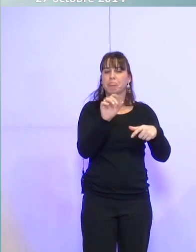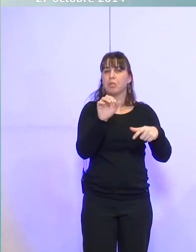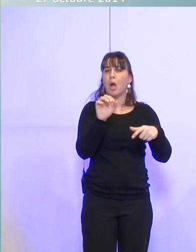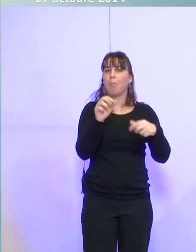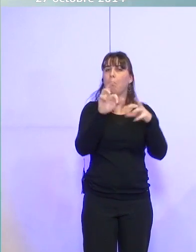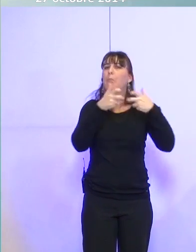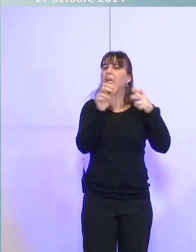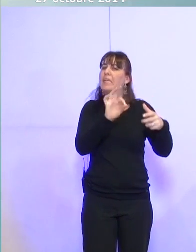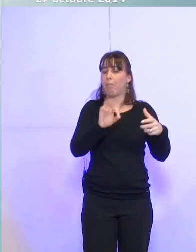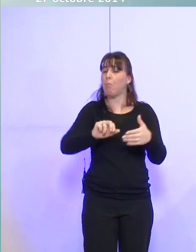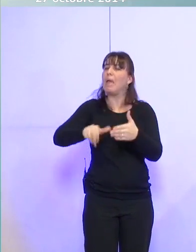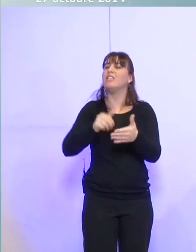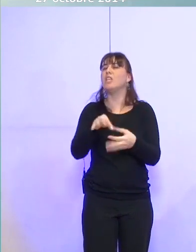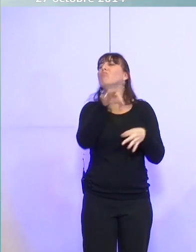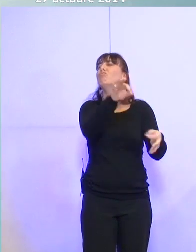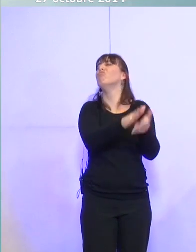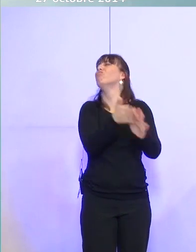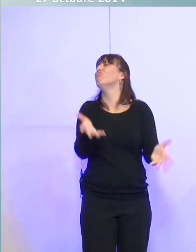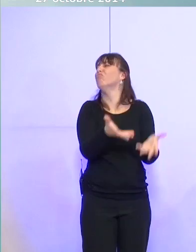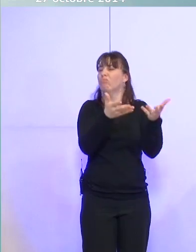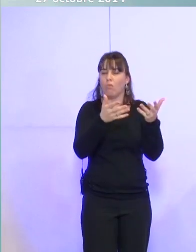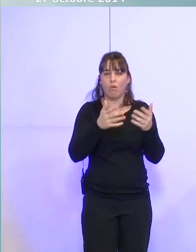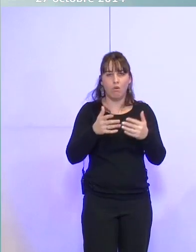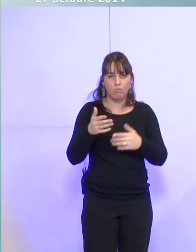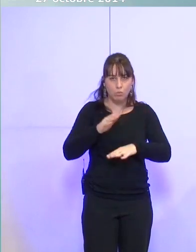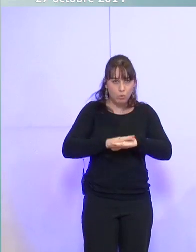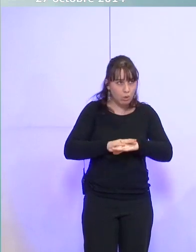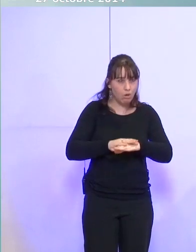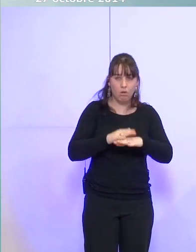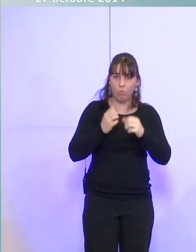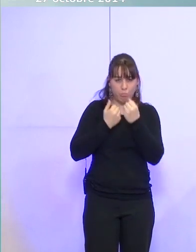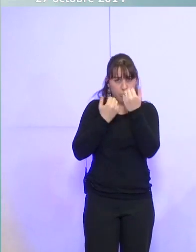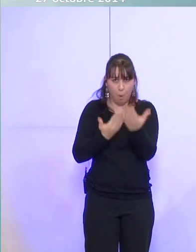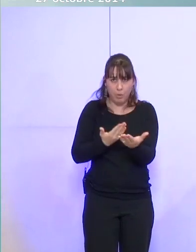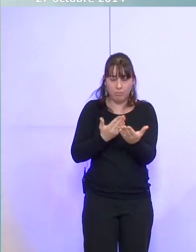conventions de subventionnement. Dans sa forme et dans son fond,